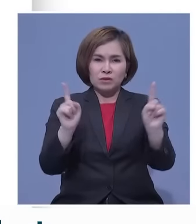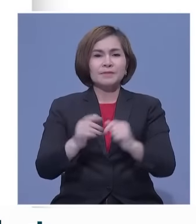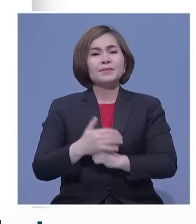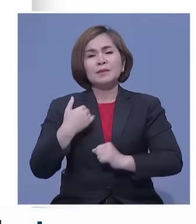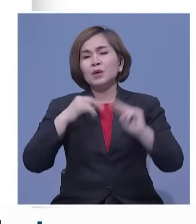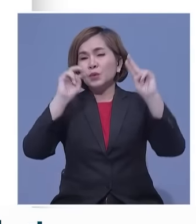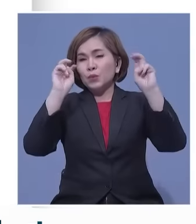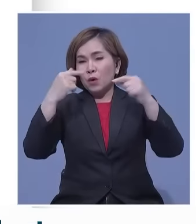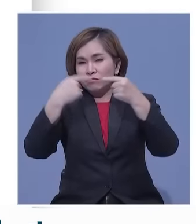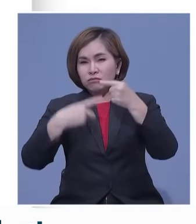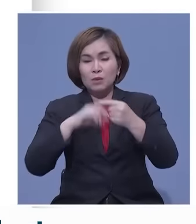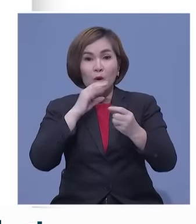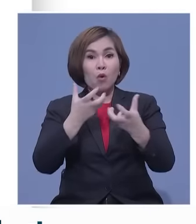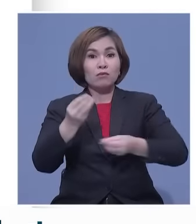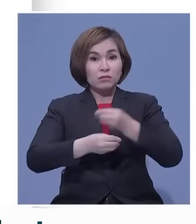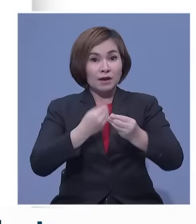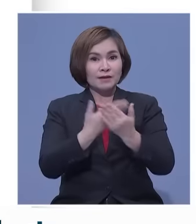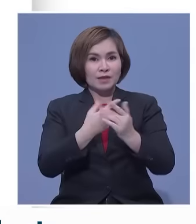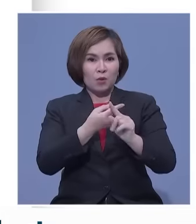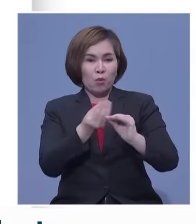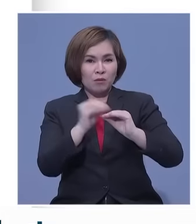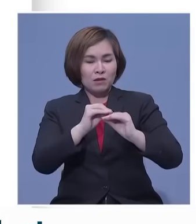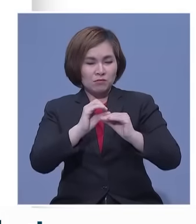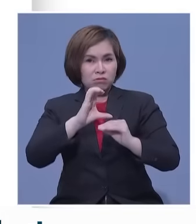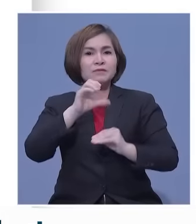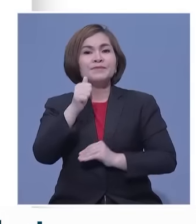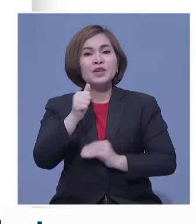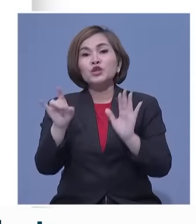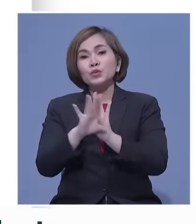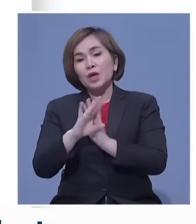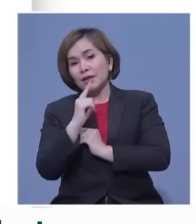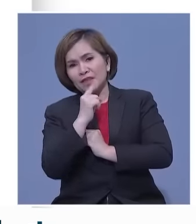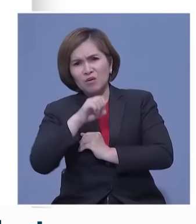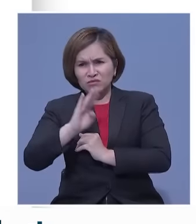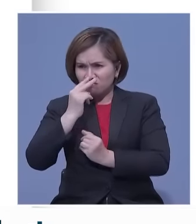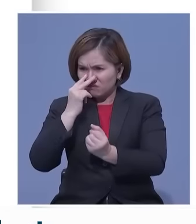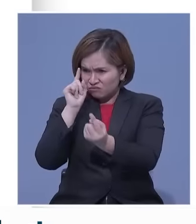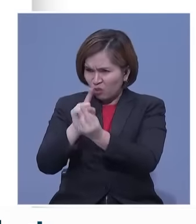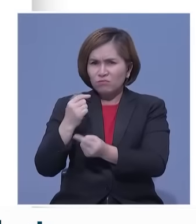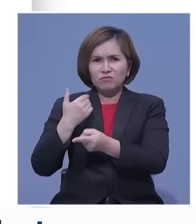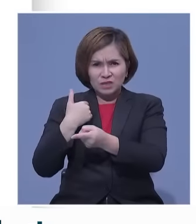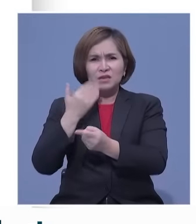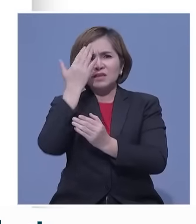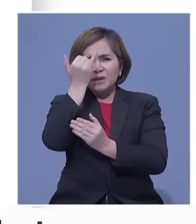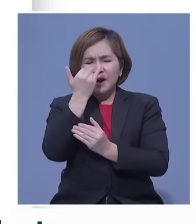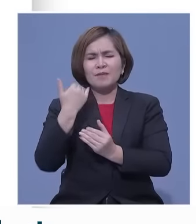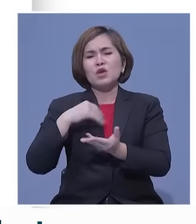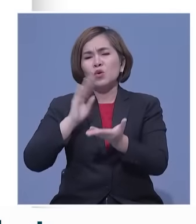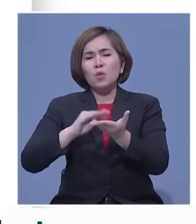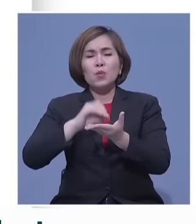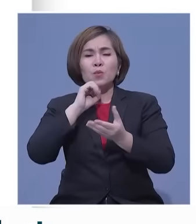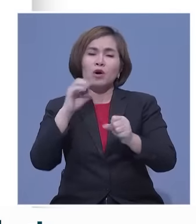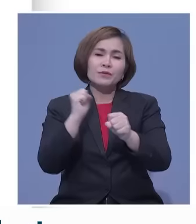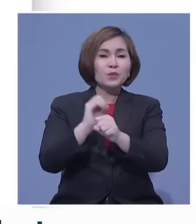ว่ายังมีอีกหลายเคสที่ขายของแล้วได้กำไรไปจำนวนมากแต่กลับมาด่าบริษัทก็มีเหมือนกันโดยมีข้อมูลถึงข่าที่ว่าทำ